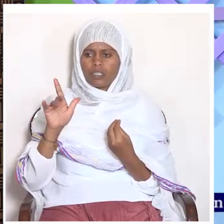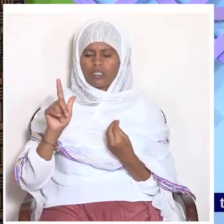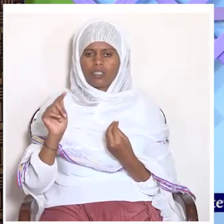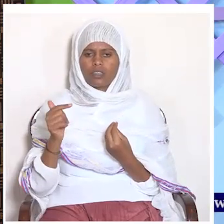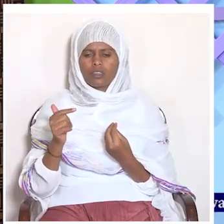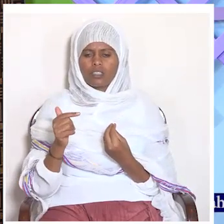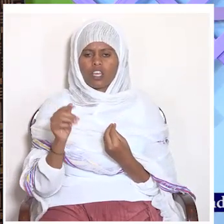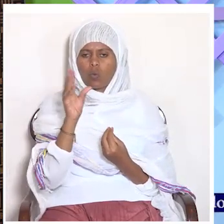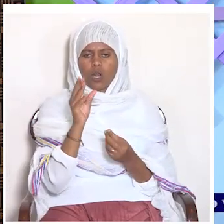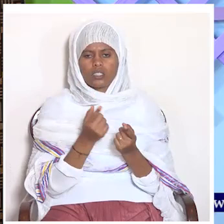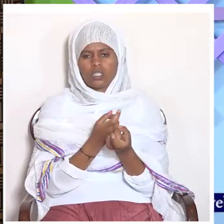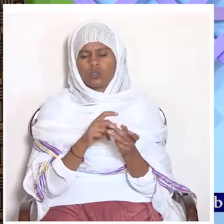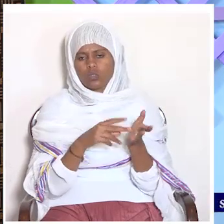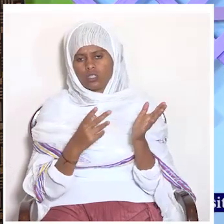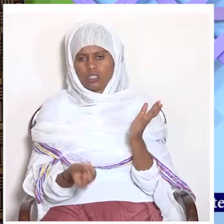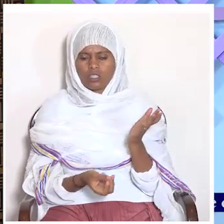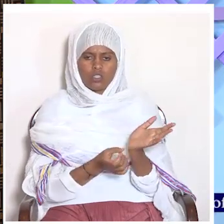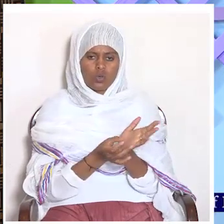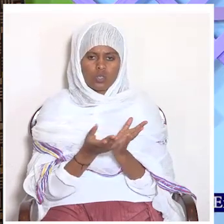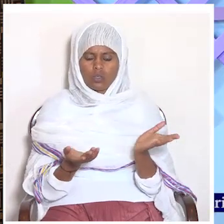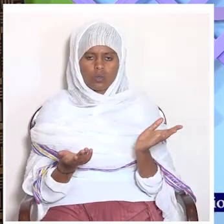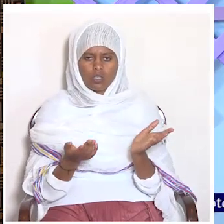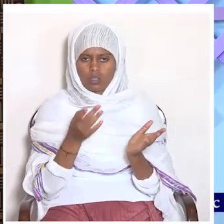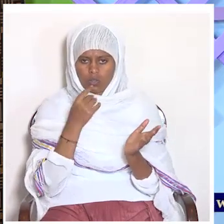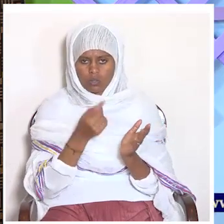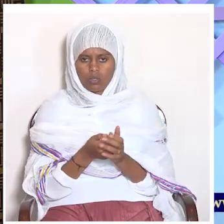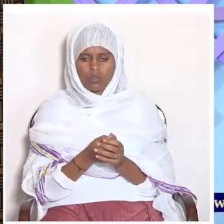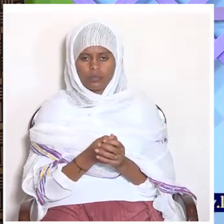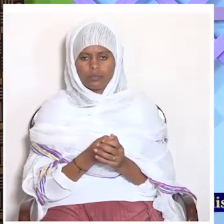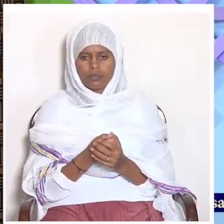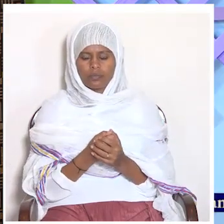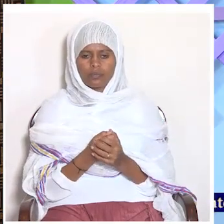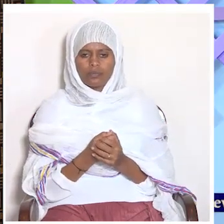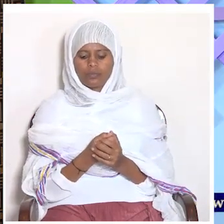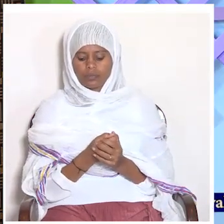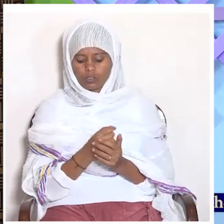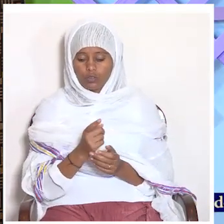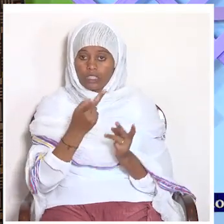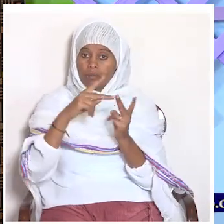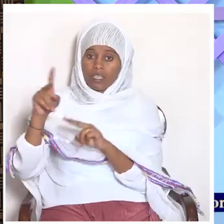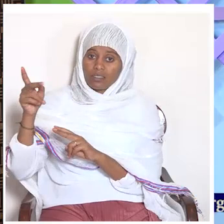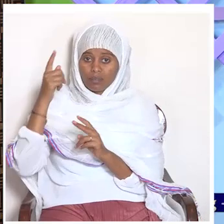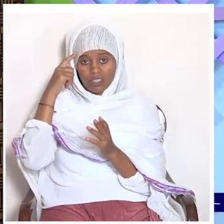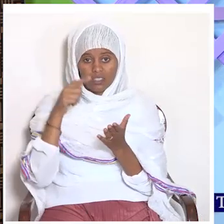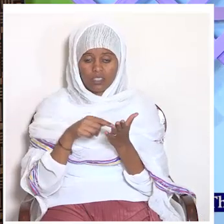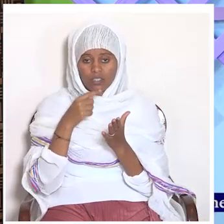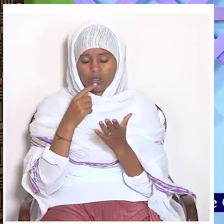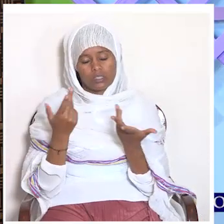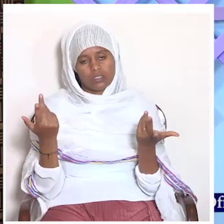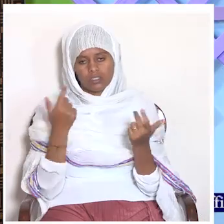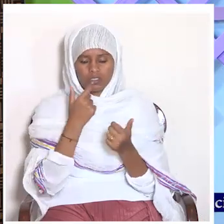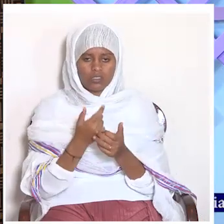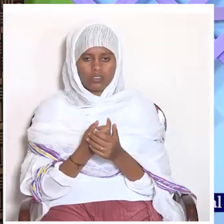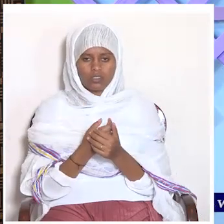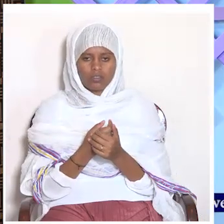እግዚኣብሔር ዝኣክል ጎይታ ገነት ዝትመስል ቦታ ብሰንካ ደይኮንኩን ሳኣንክዎ ኢሉ ድማ ይምልሰሉ ሙሕጆ ክትኣቱ ማለት ዲኻ እንተበሎ